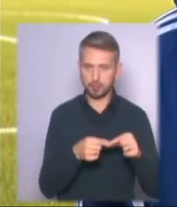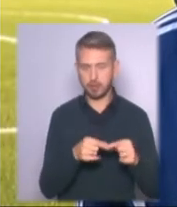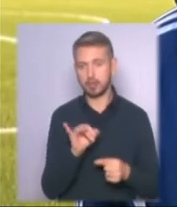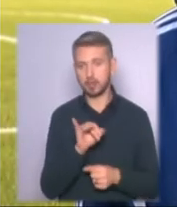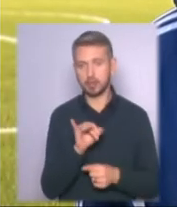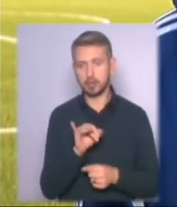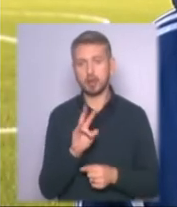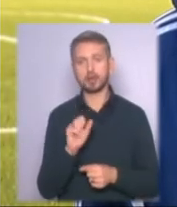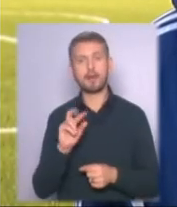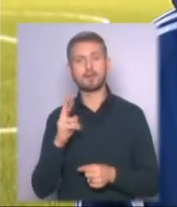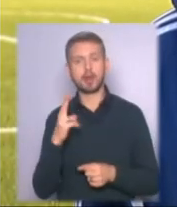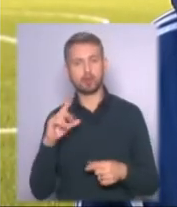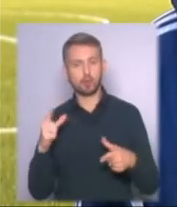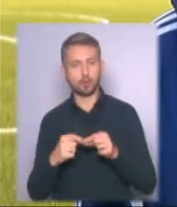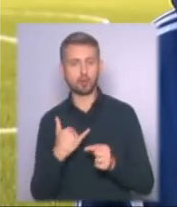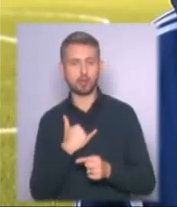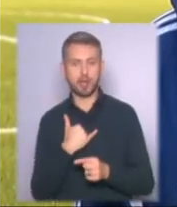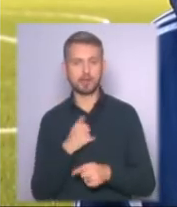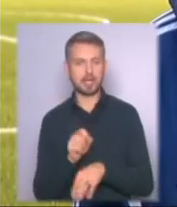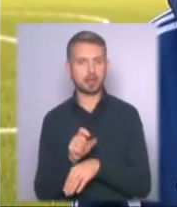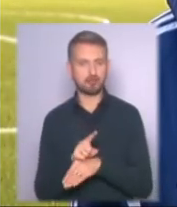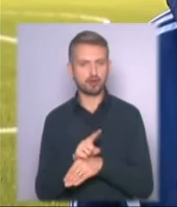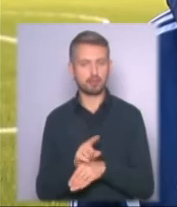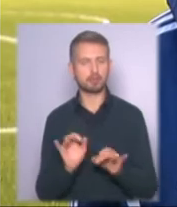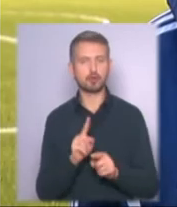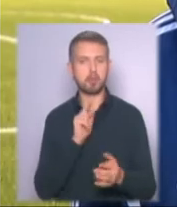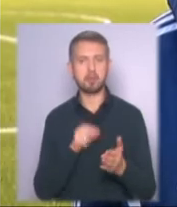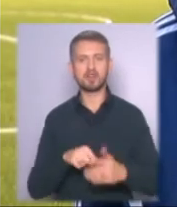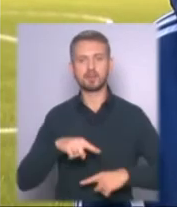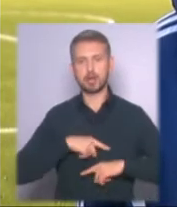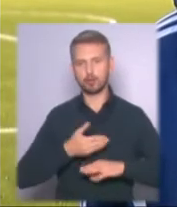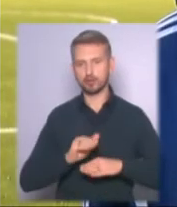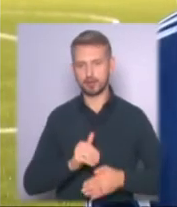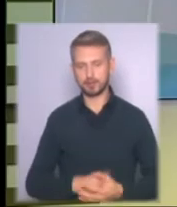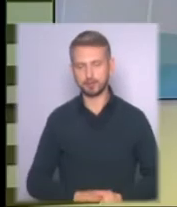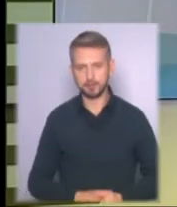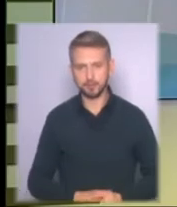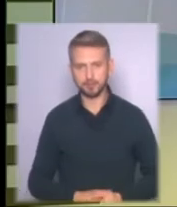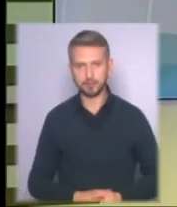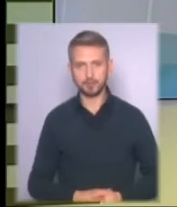на другий круг у нас задача, звісно, щоб потрапити в фінальну частину.